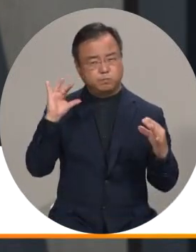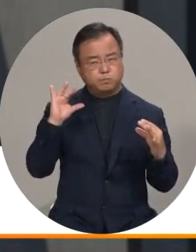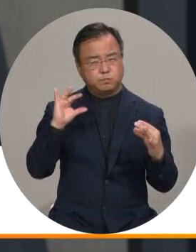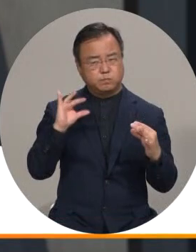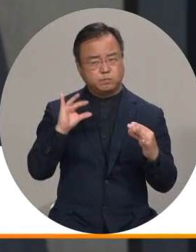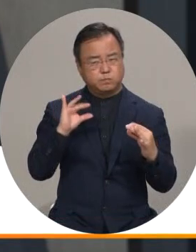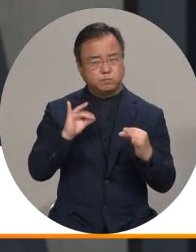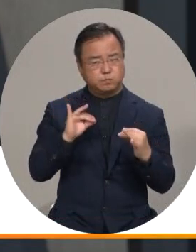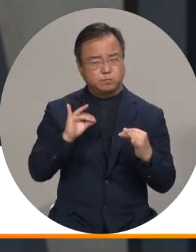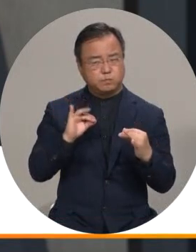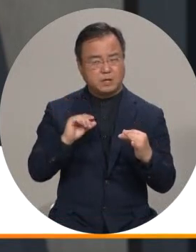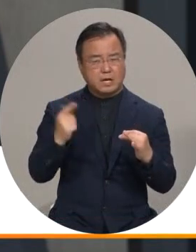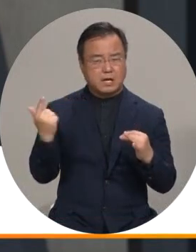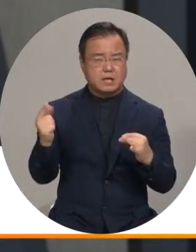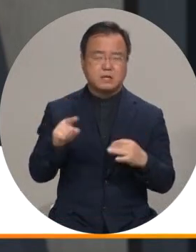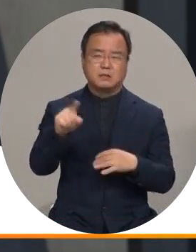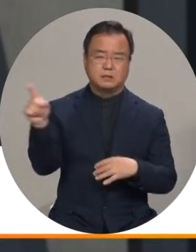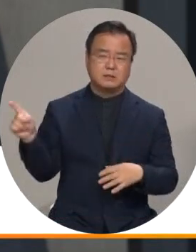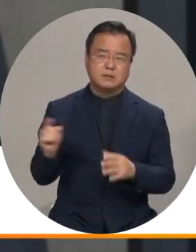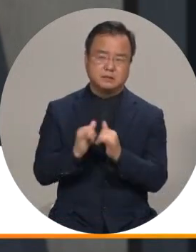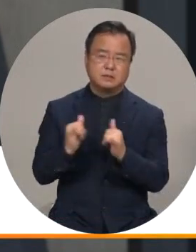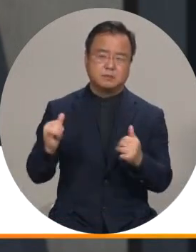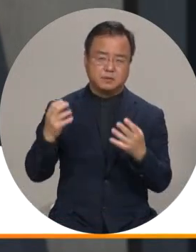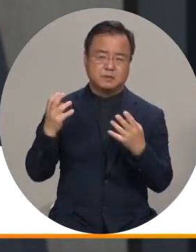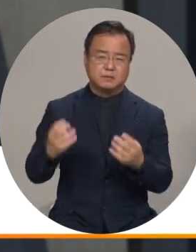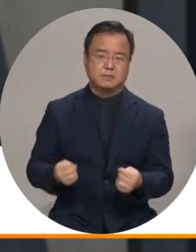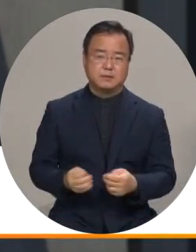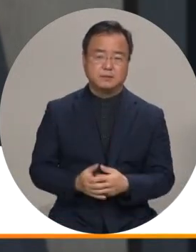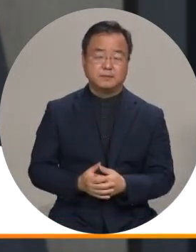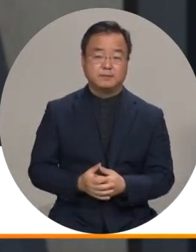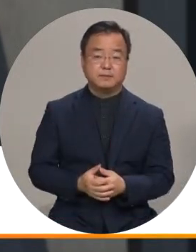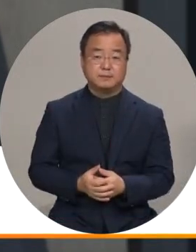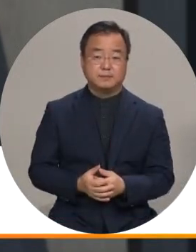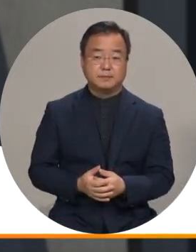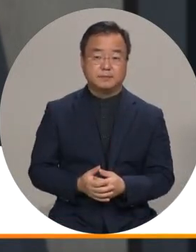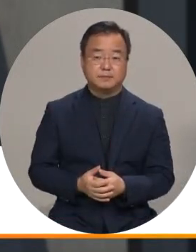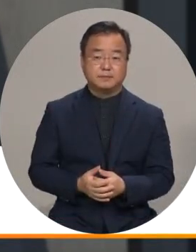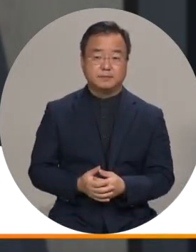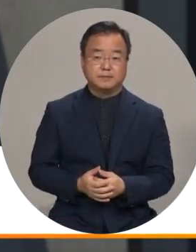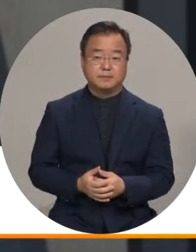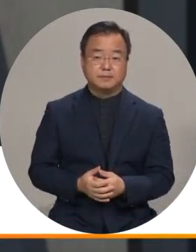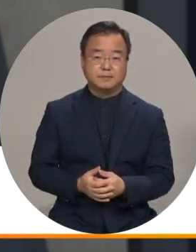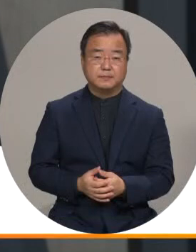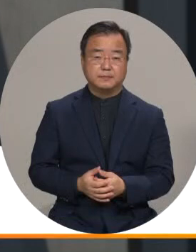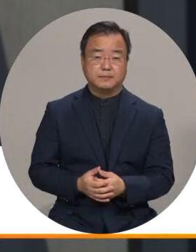않는 분들이 많이 계신 거 같아요